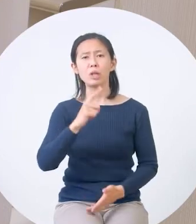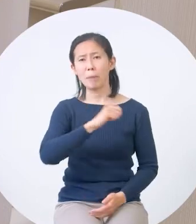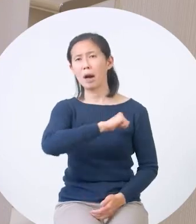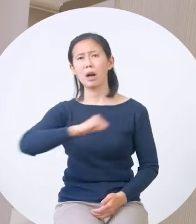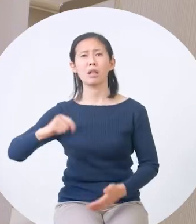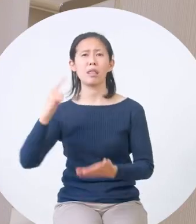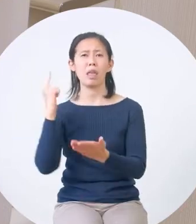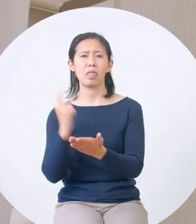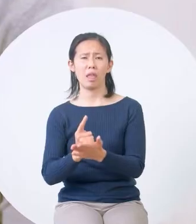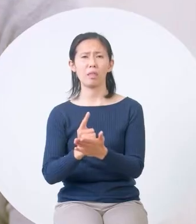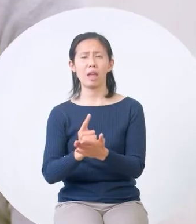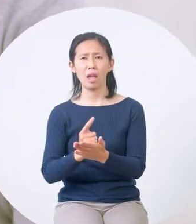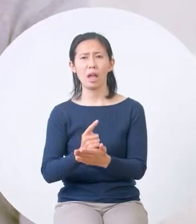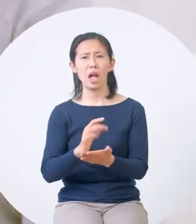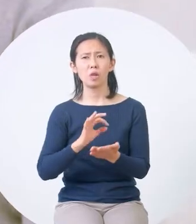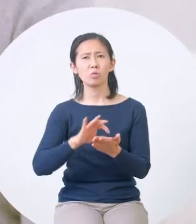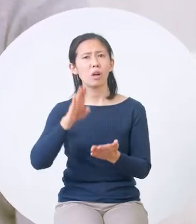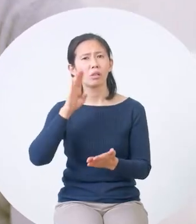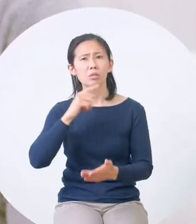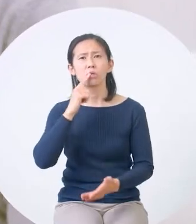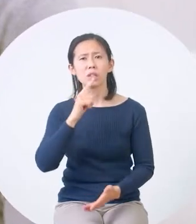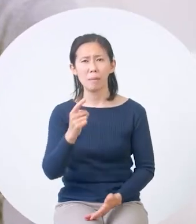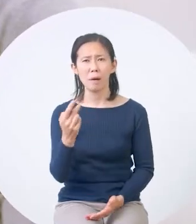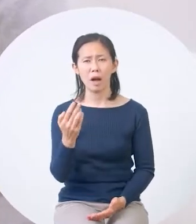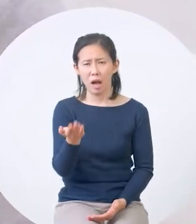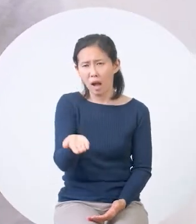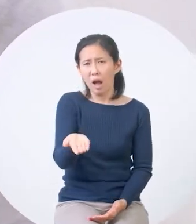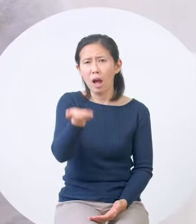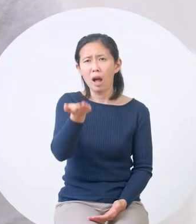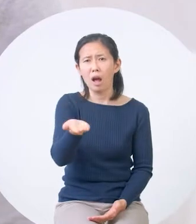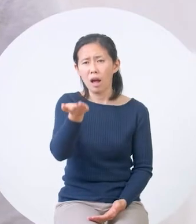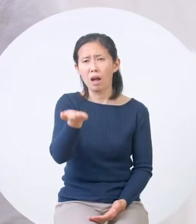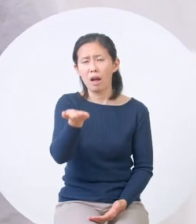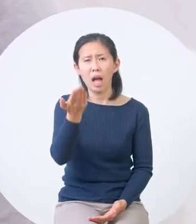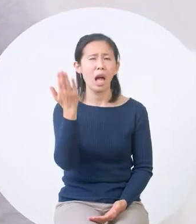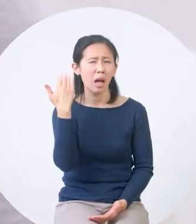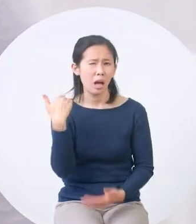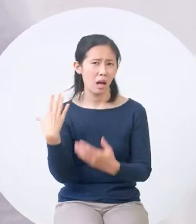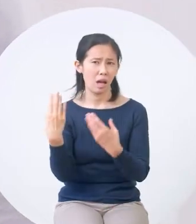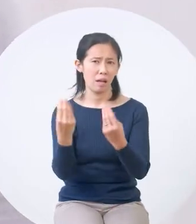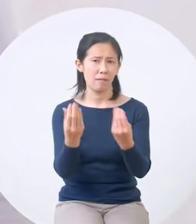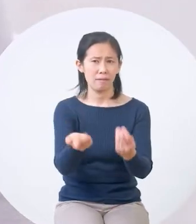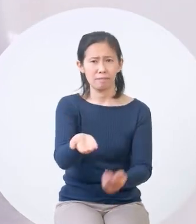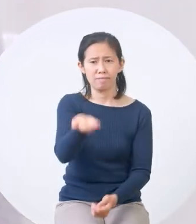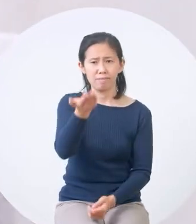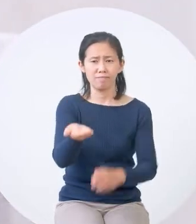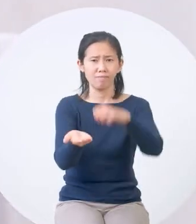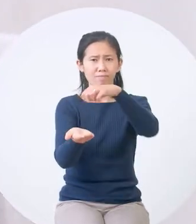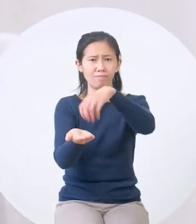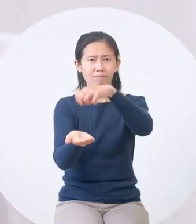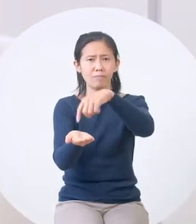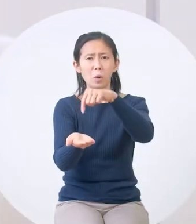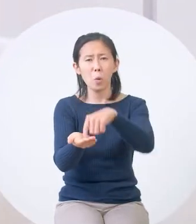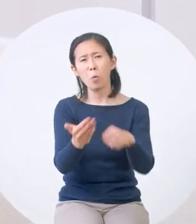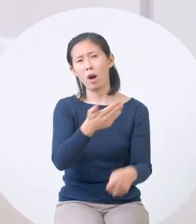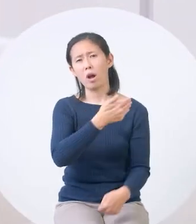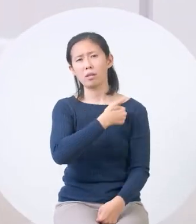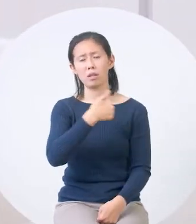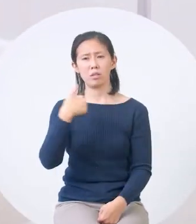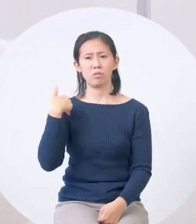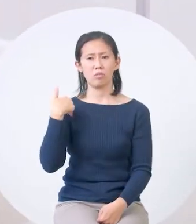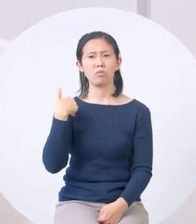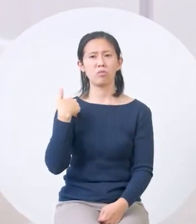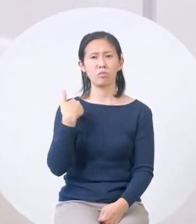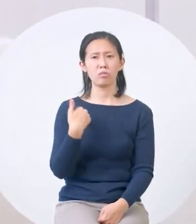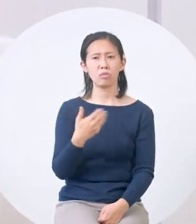番やりやすいのはやっぱ昔ながらの、下から押すやつで出てくるのはできて、で親指で押して